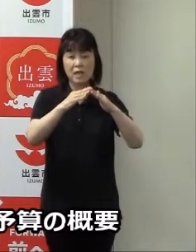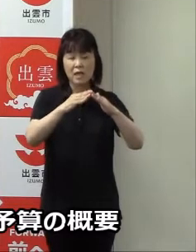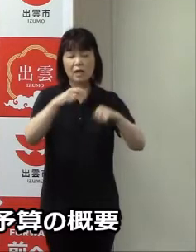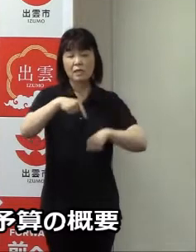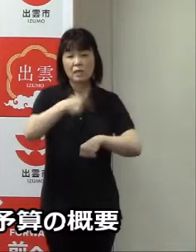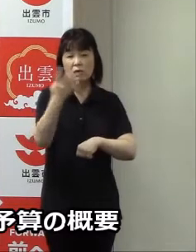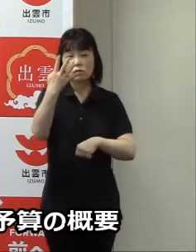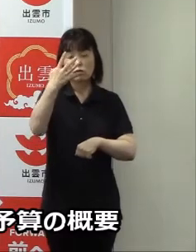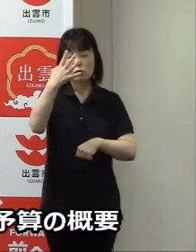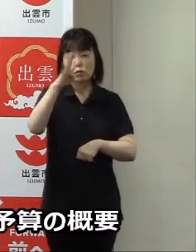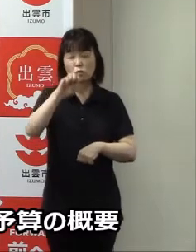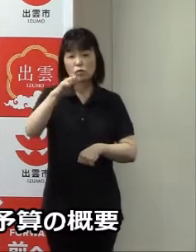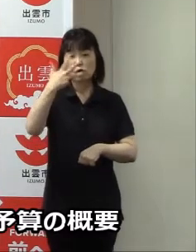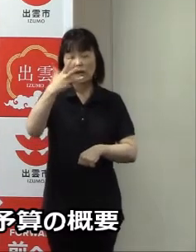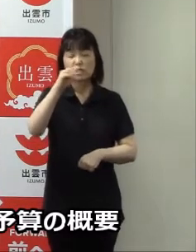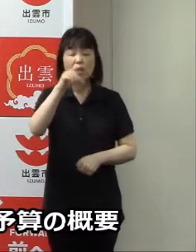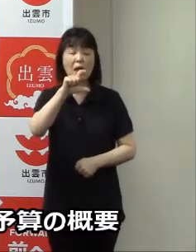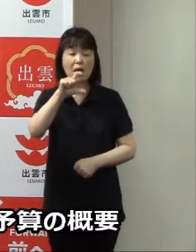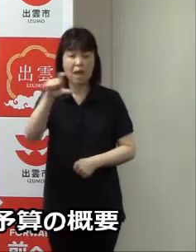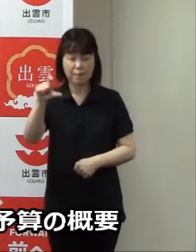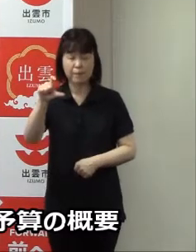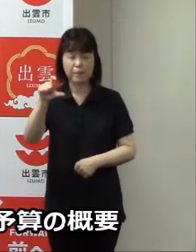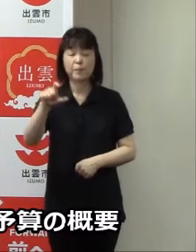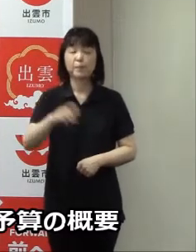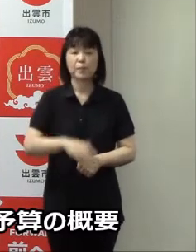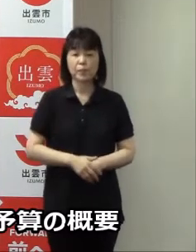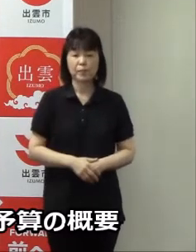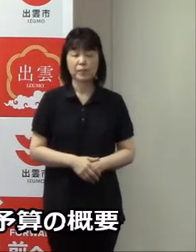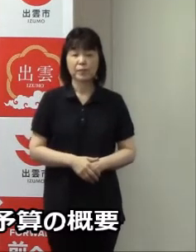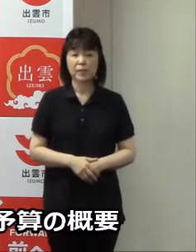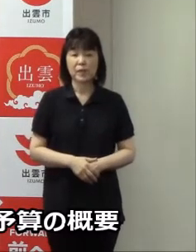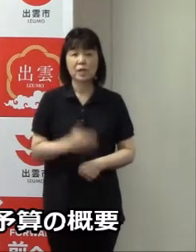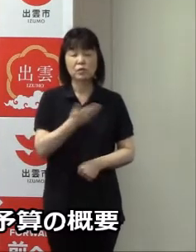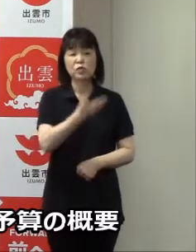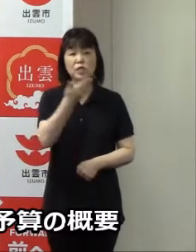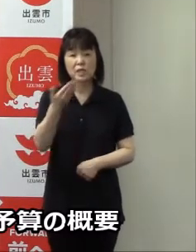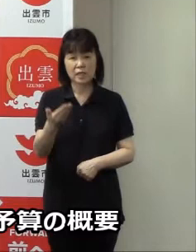円あと2番目には認